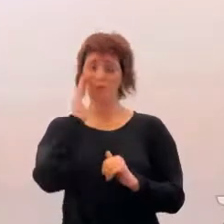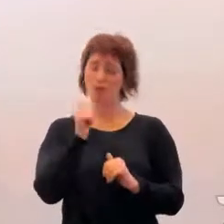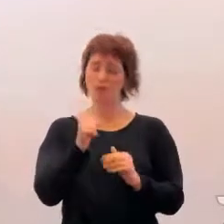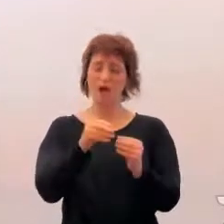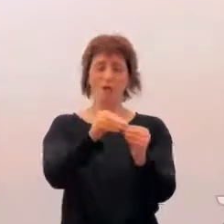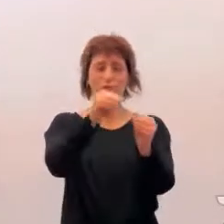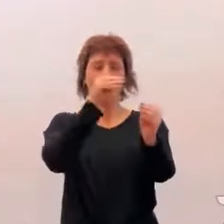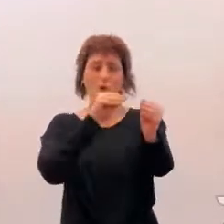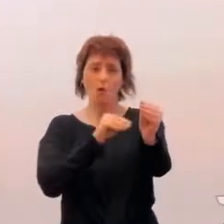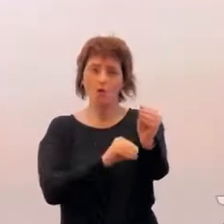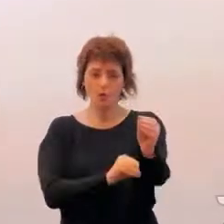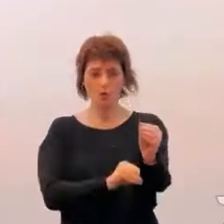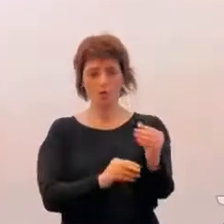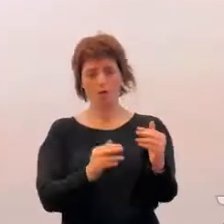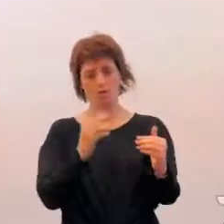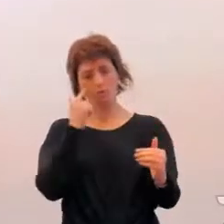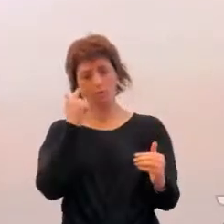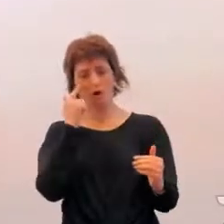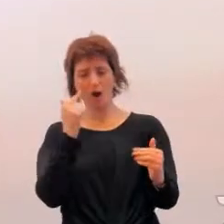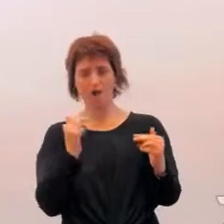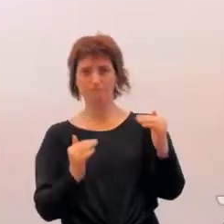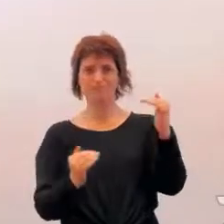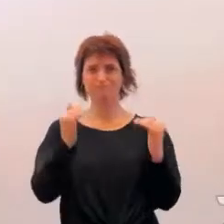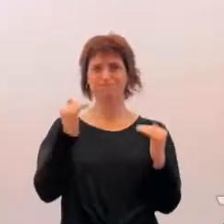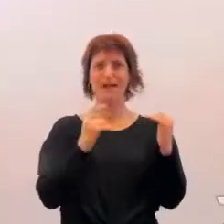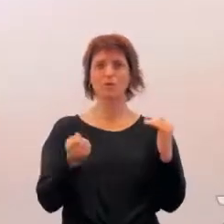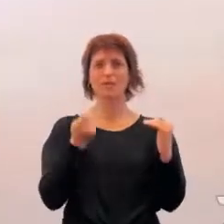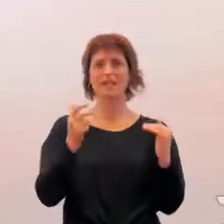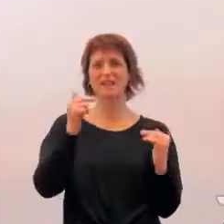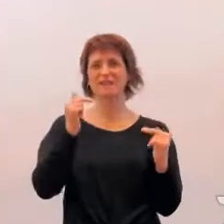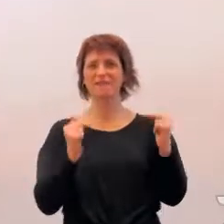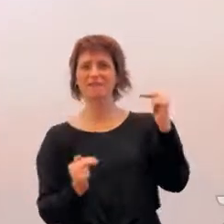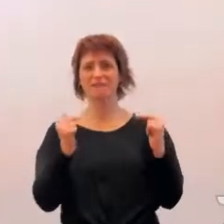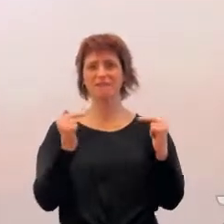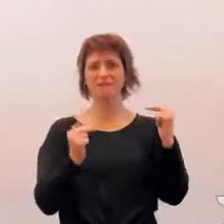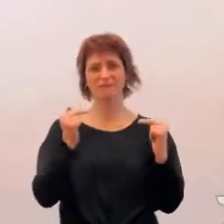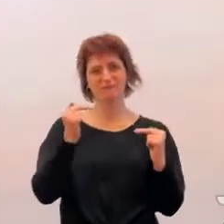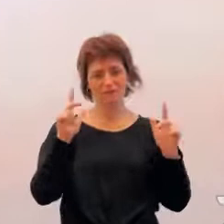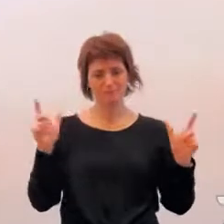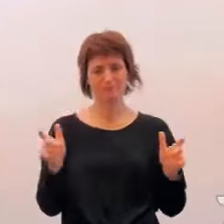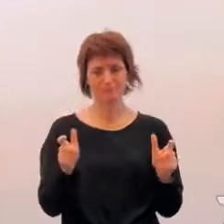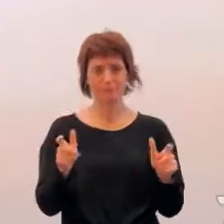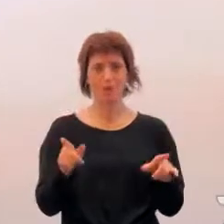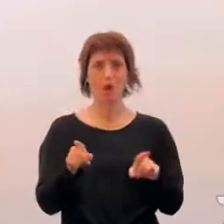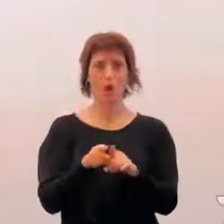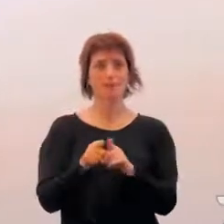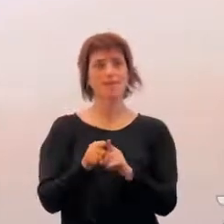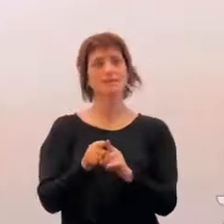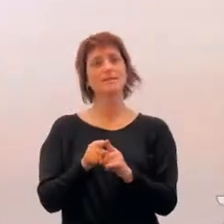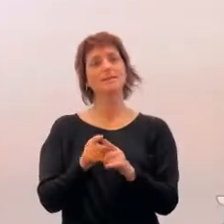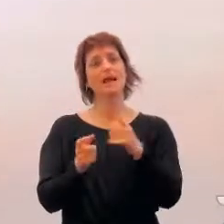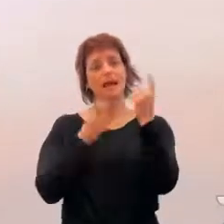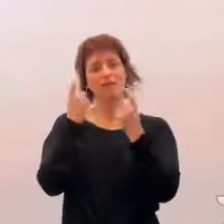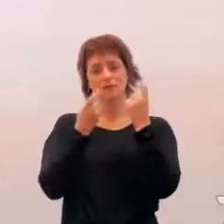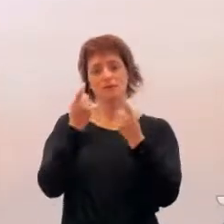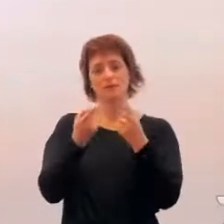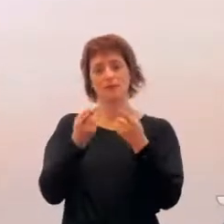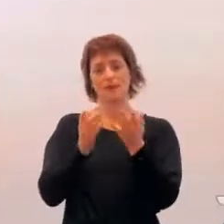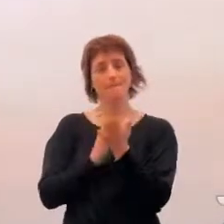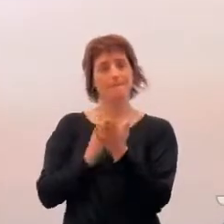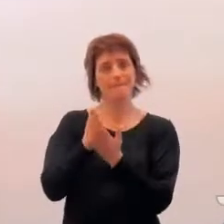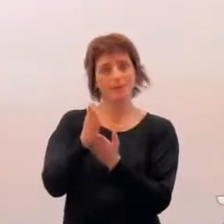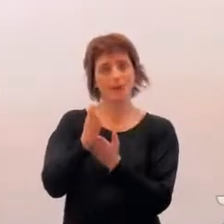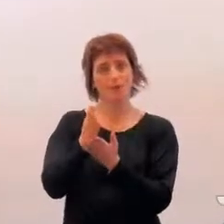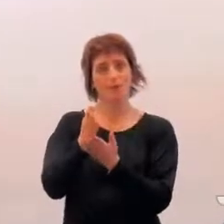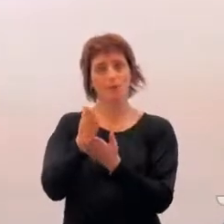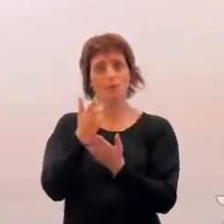les inégalités éducatives, concevoir l'enfant dans la ville au sens d'un parcours, on a parlé de continuum éducatif, donc d'un